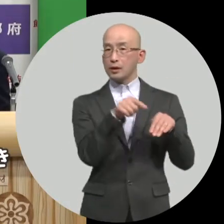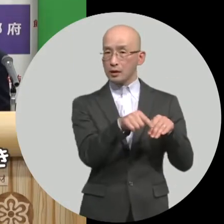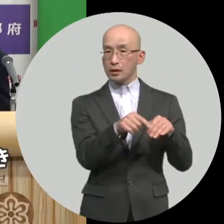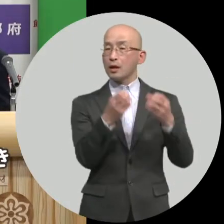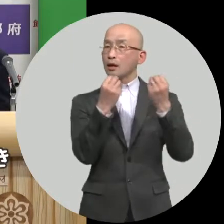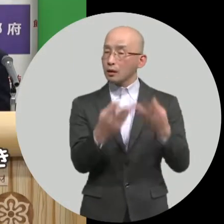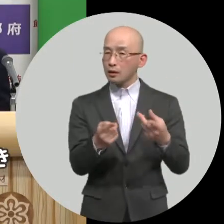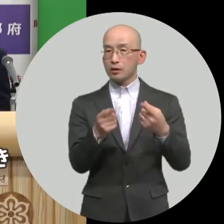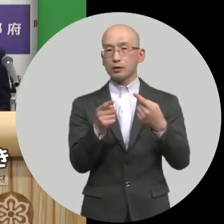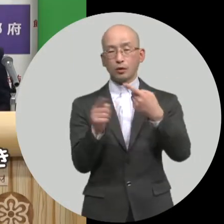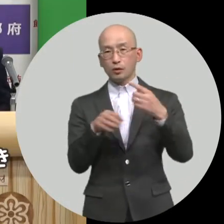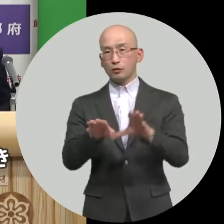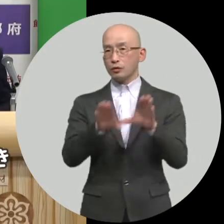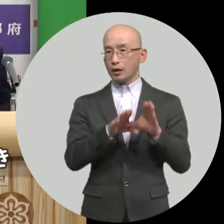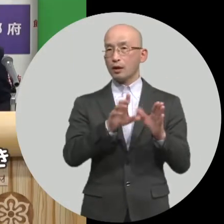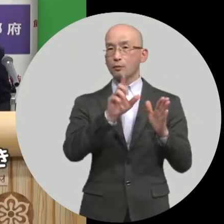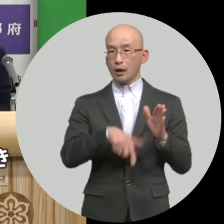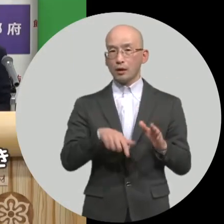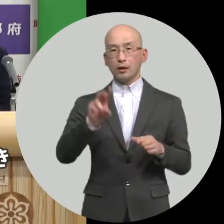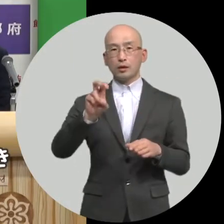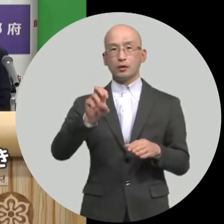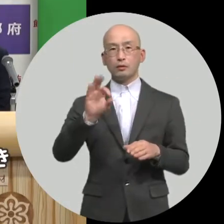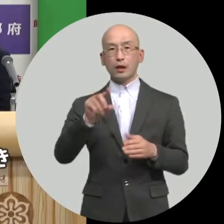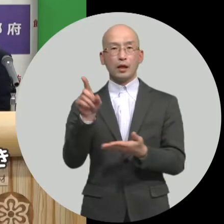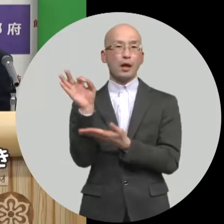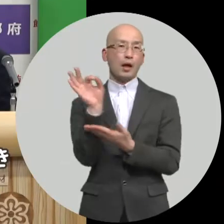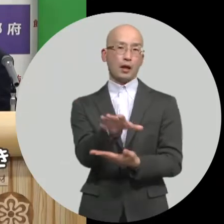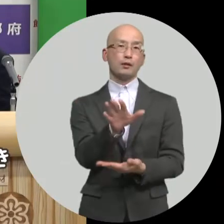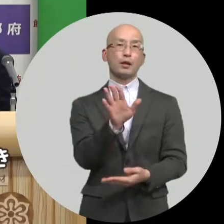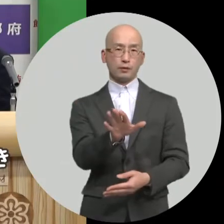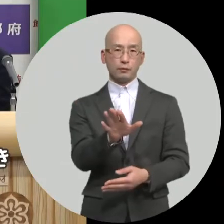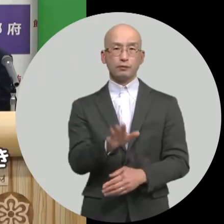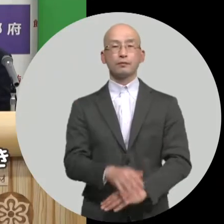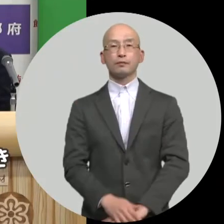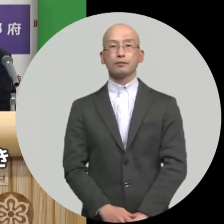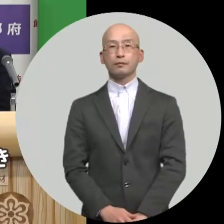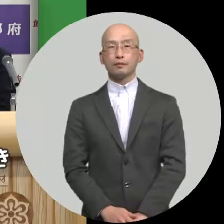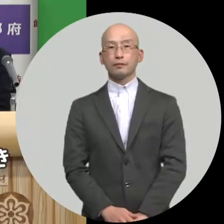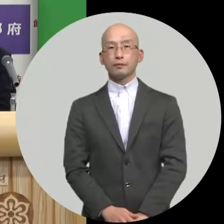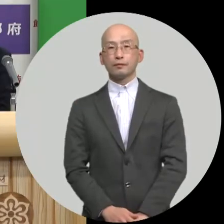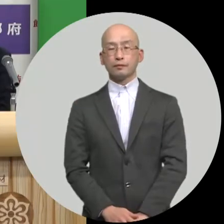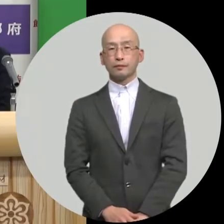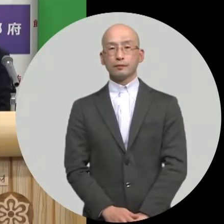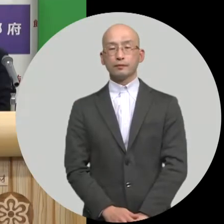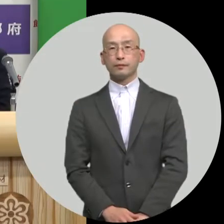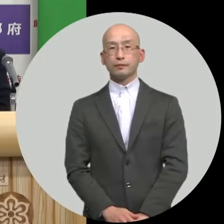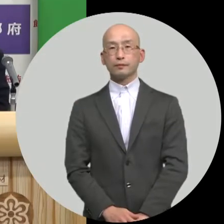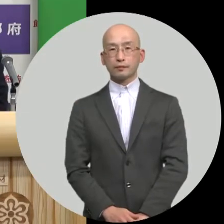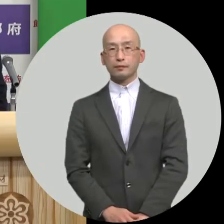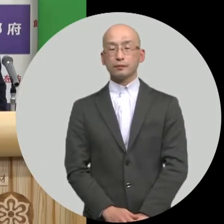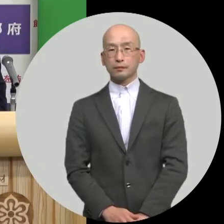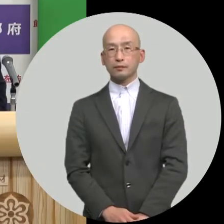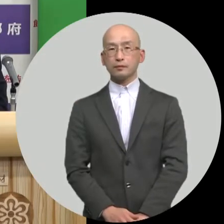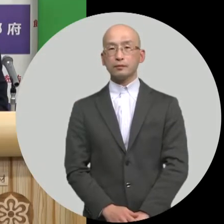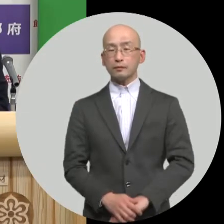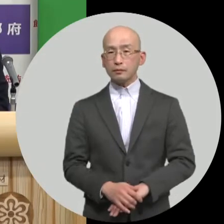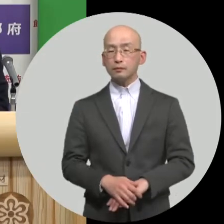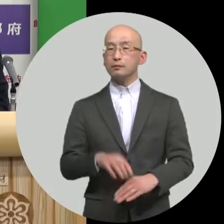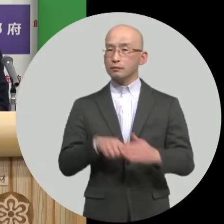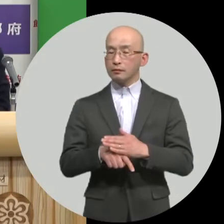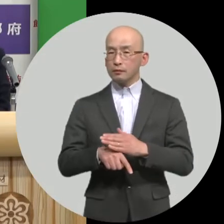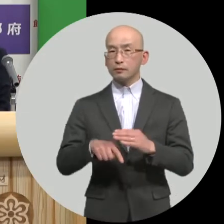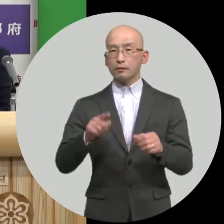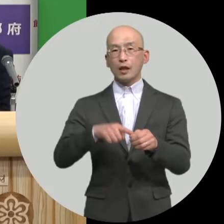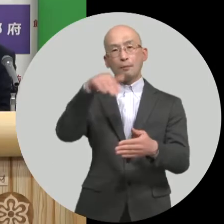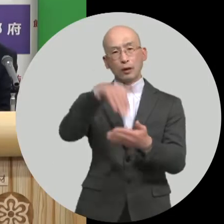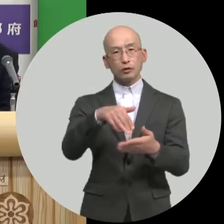して、20万円を病院に対して助成をしたいというふうに思っておりまして、非常に年末年始の中でご